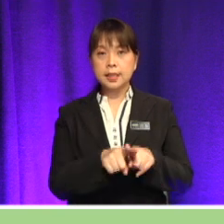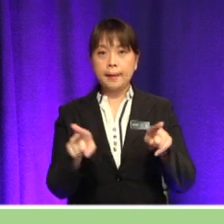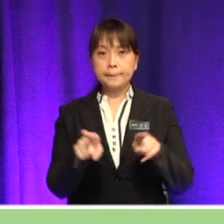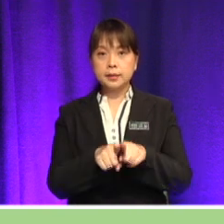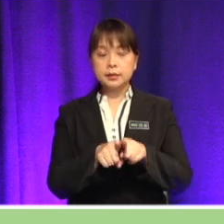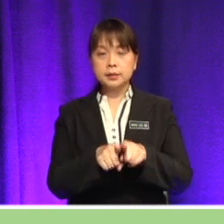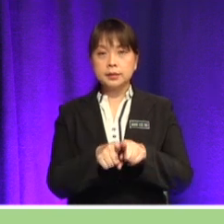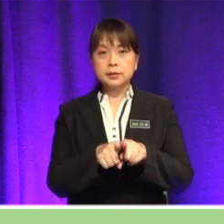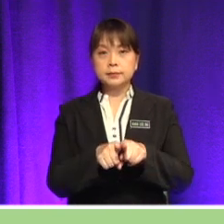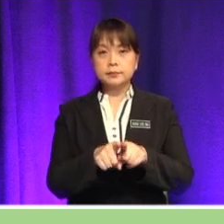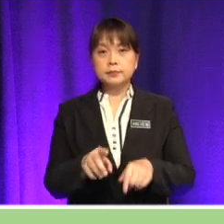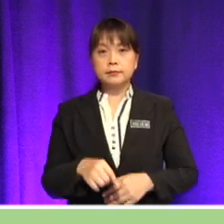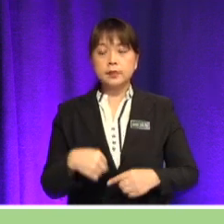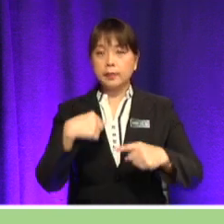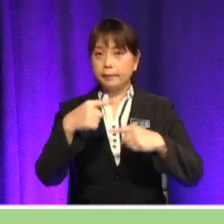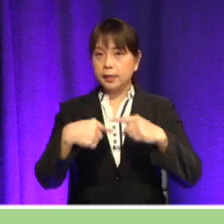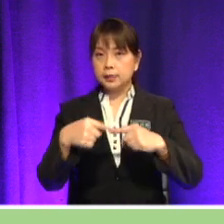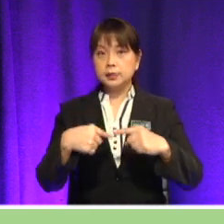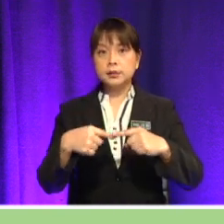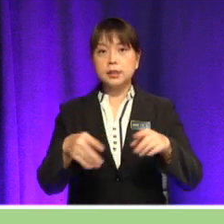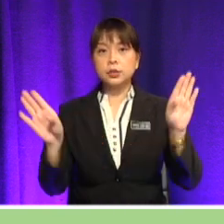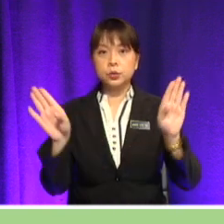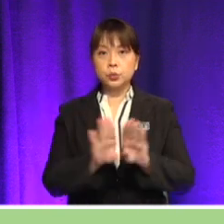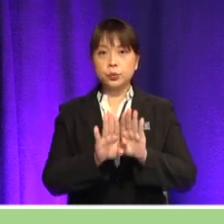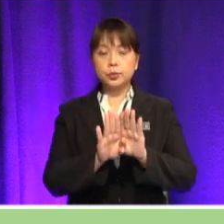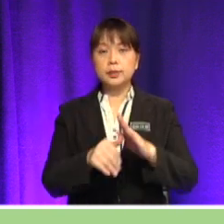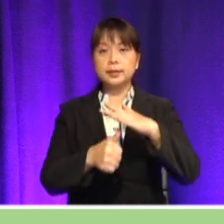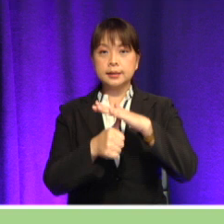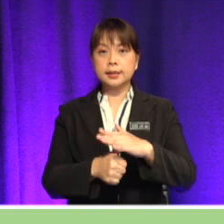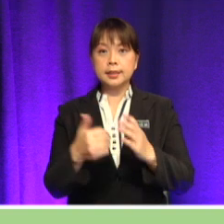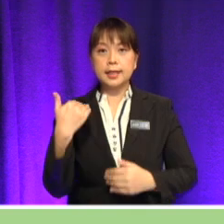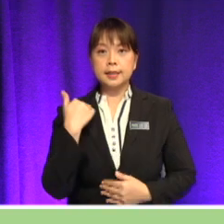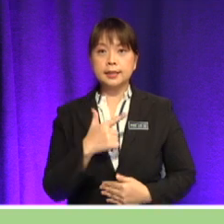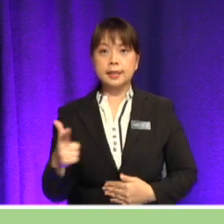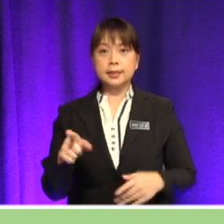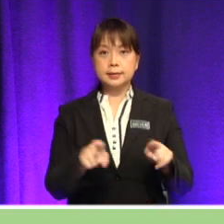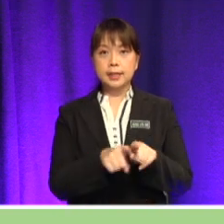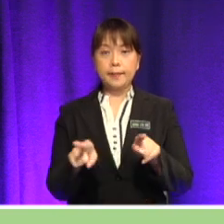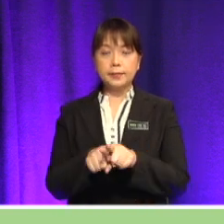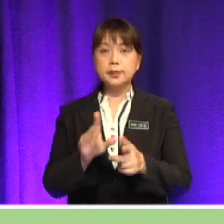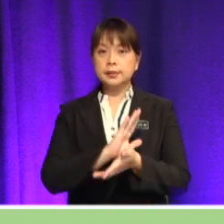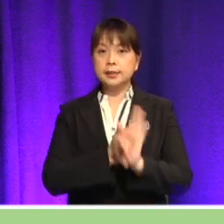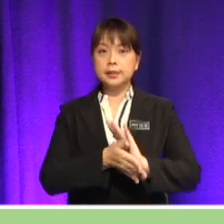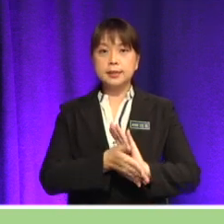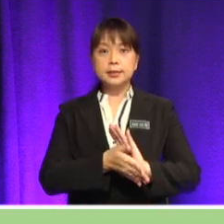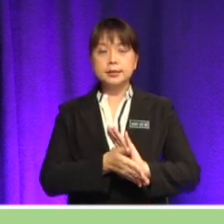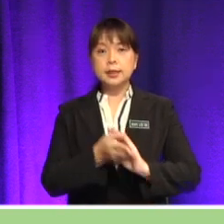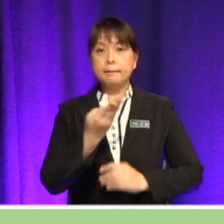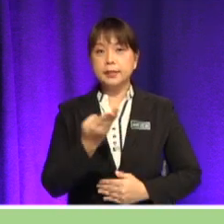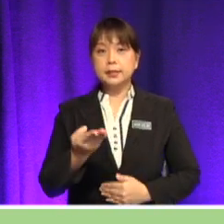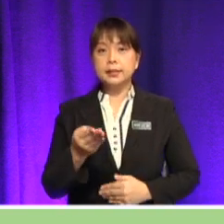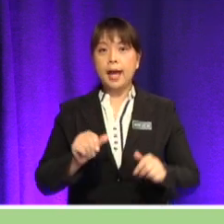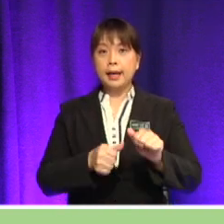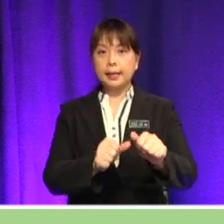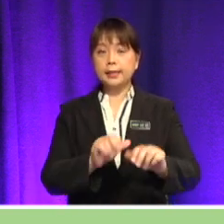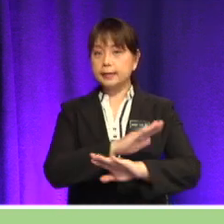tertutup bila dia tertutup tekanan dia adalah sama sebenarnya tidak mengalir jadi semua itu dia